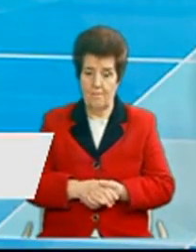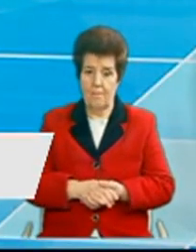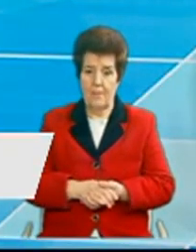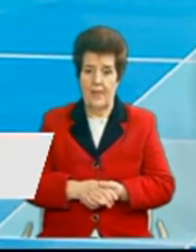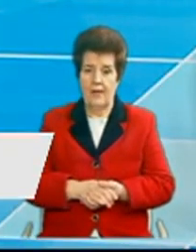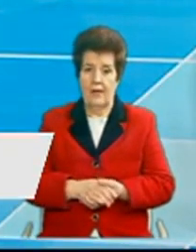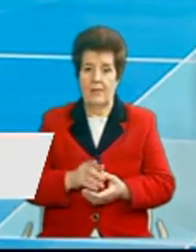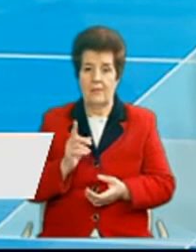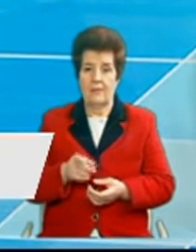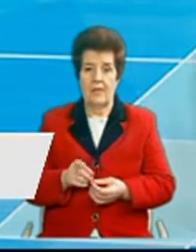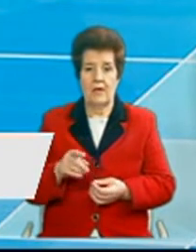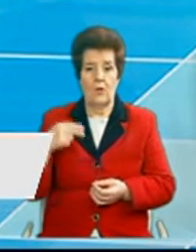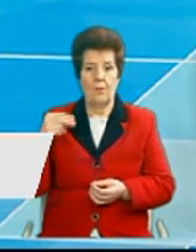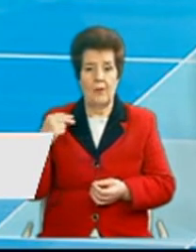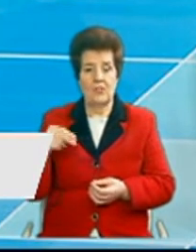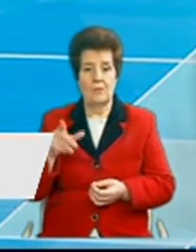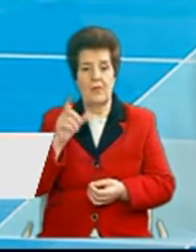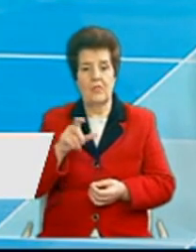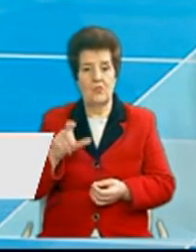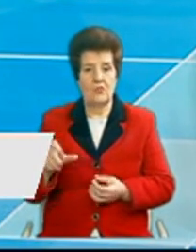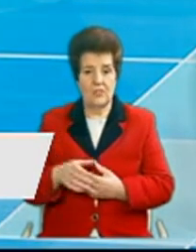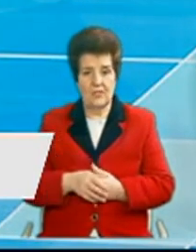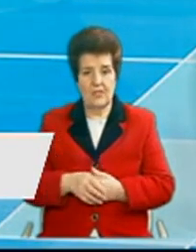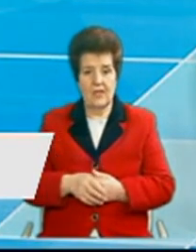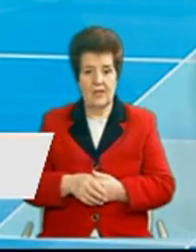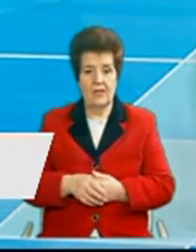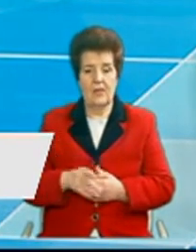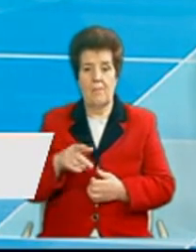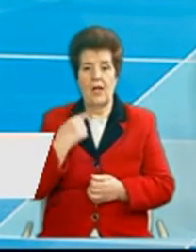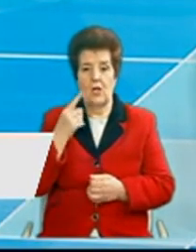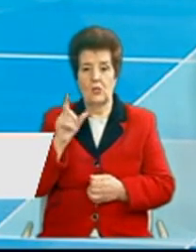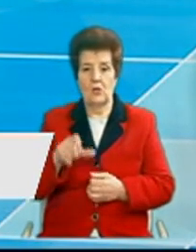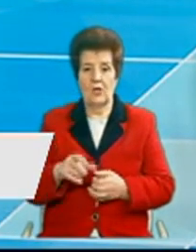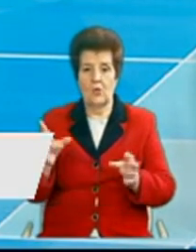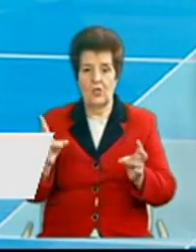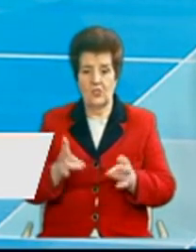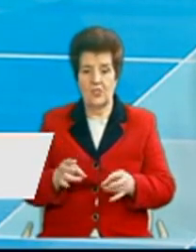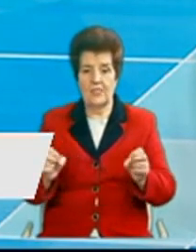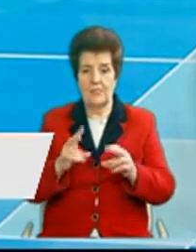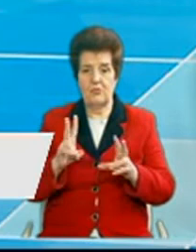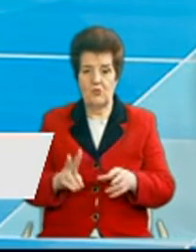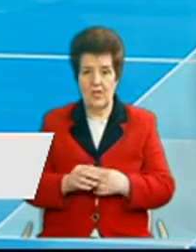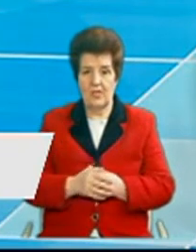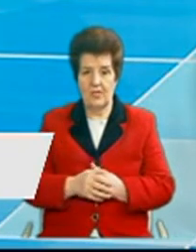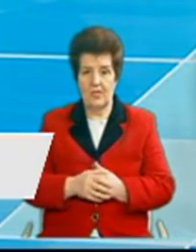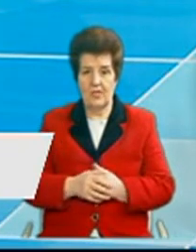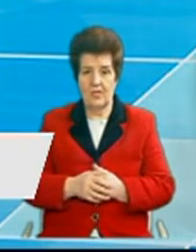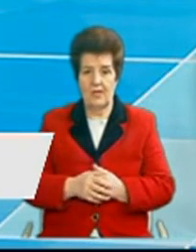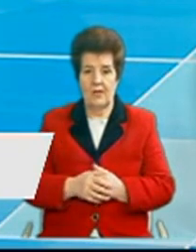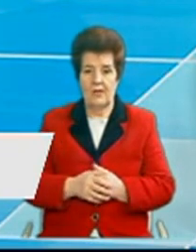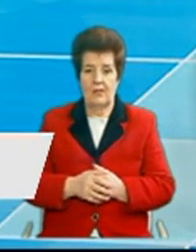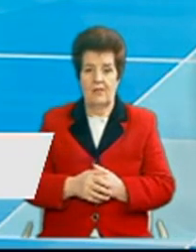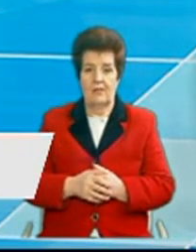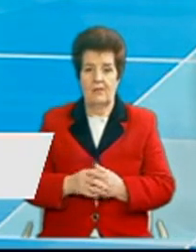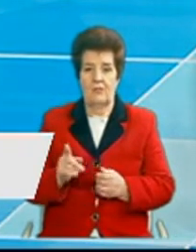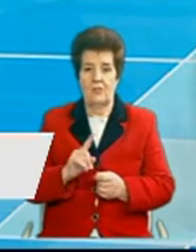avem nevoie de un președinte care respectă orice cetățean. Ce credeți despre integrarea persoanelor cu necesitate specială? Știu că nu e atribuția președintelui, dar toți